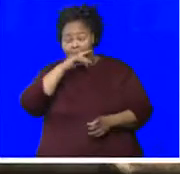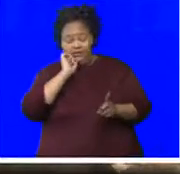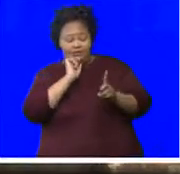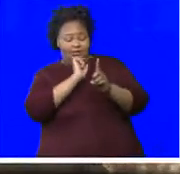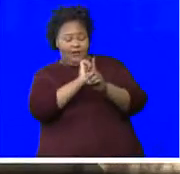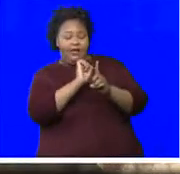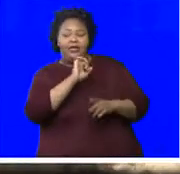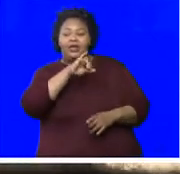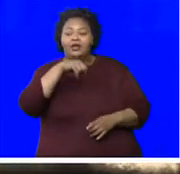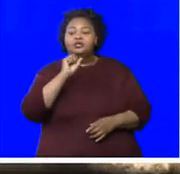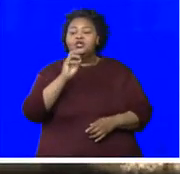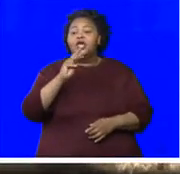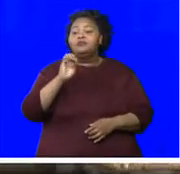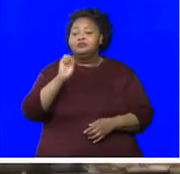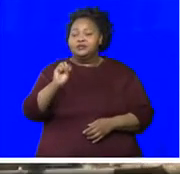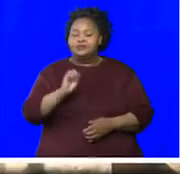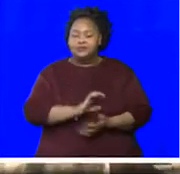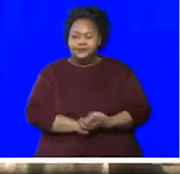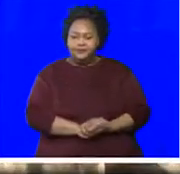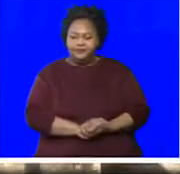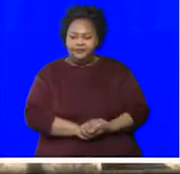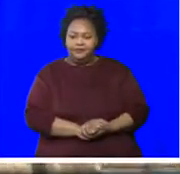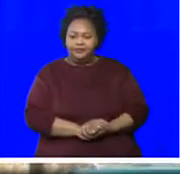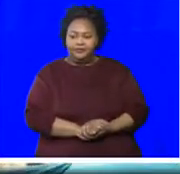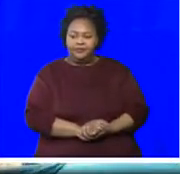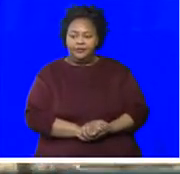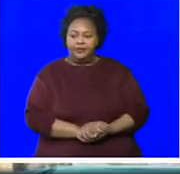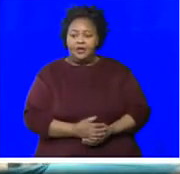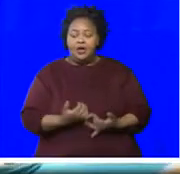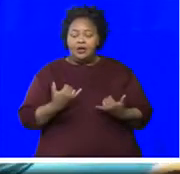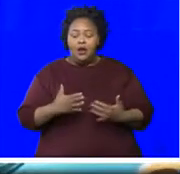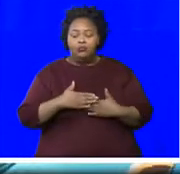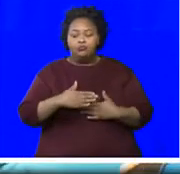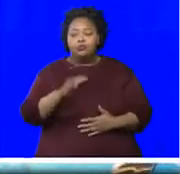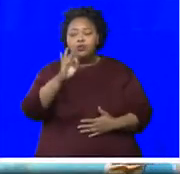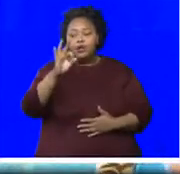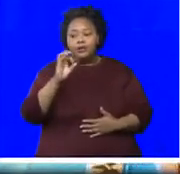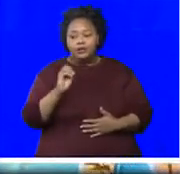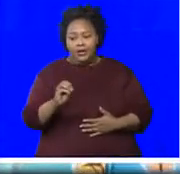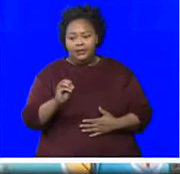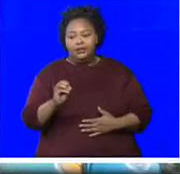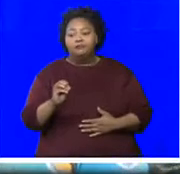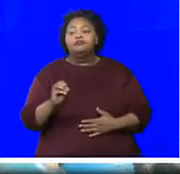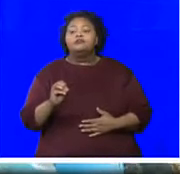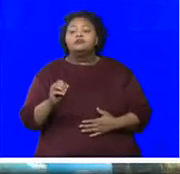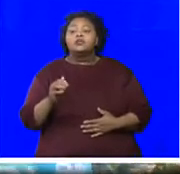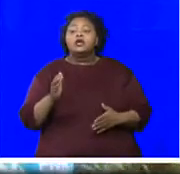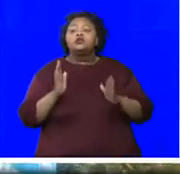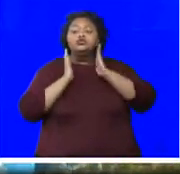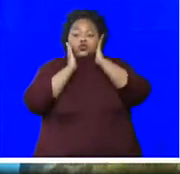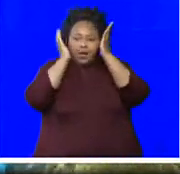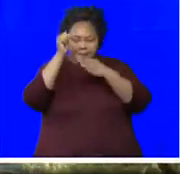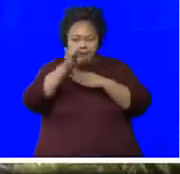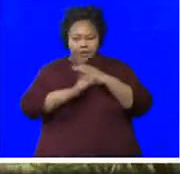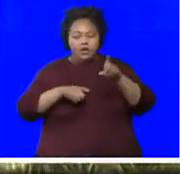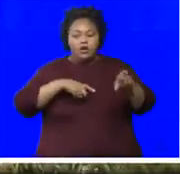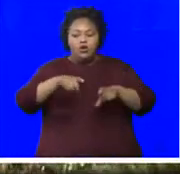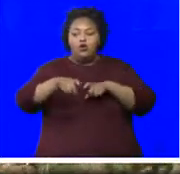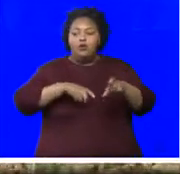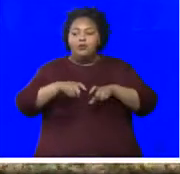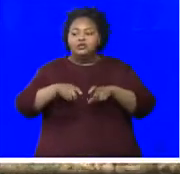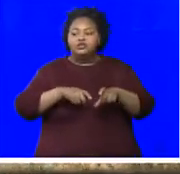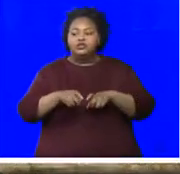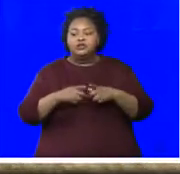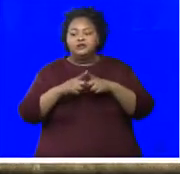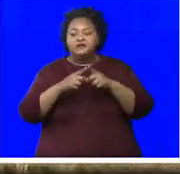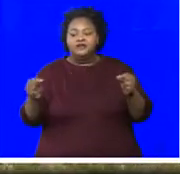really is. Le midlalo itawuqhubeka kude kube ngumhlaka 30 kulinyanga lesetulu. Lobikele umsakade Eswatini TV kutemidlalo ngilinda Dlamini kanzombiki